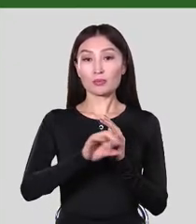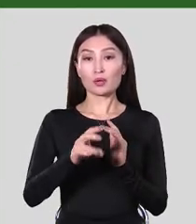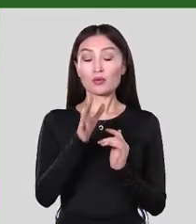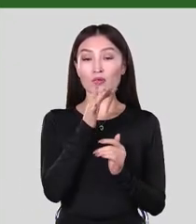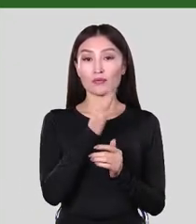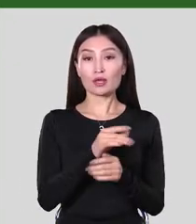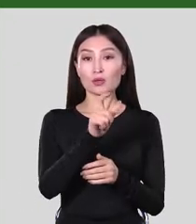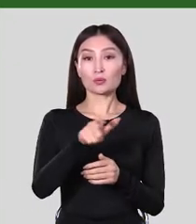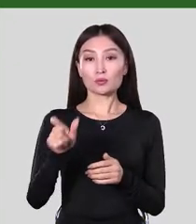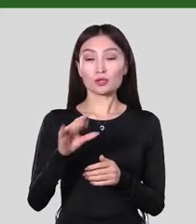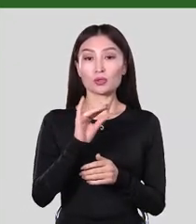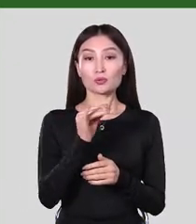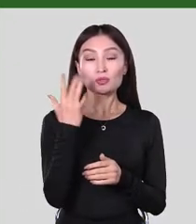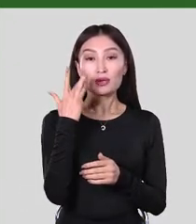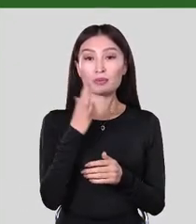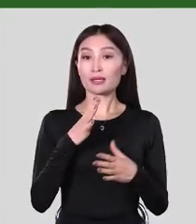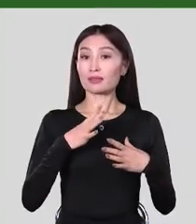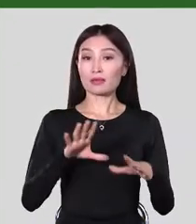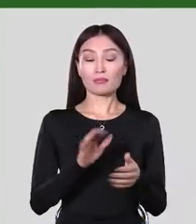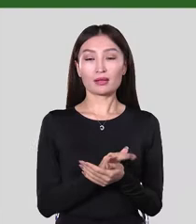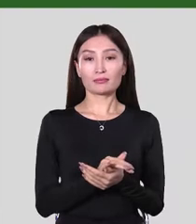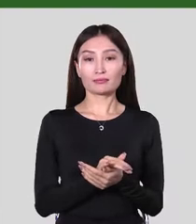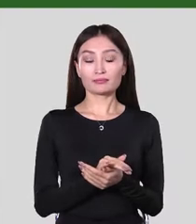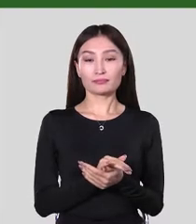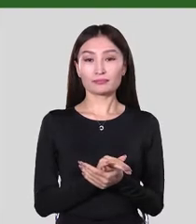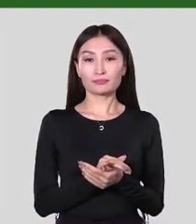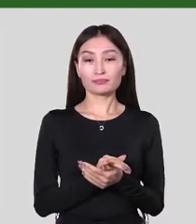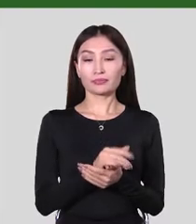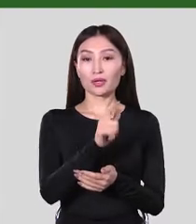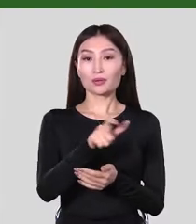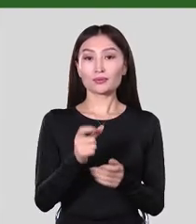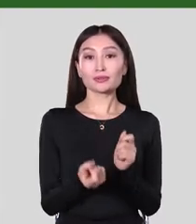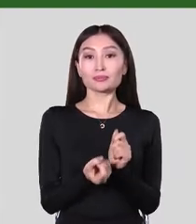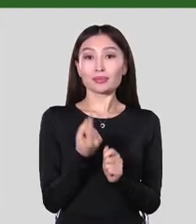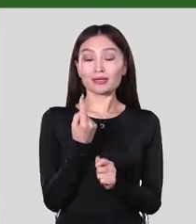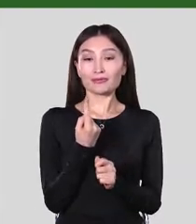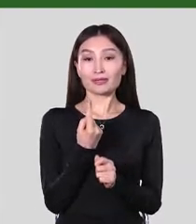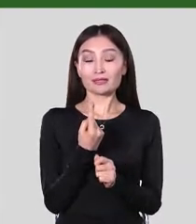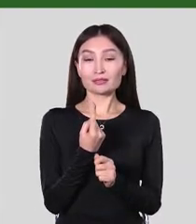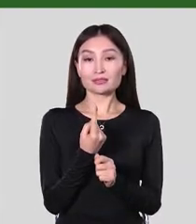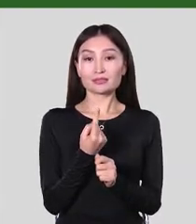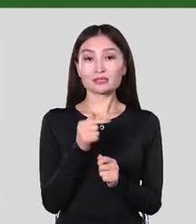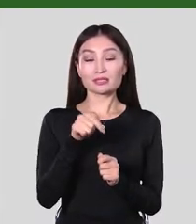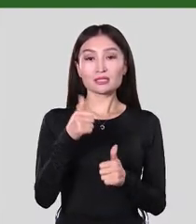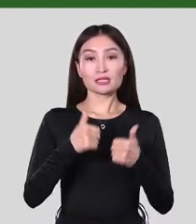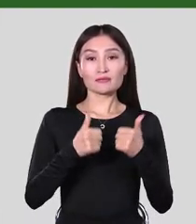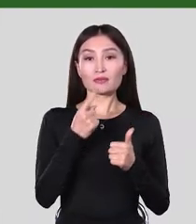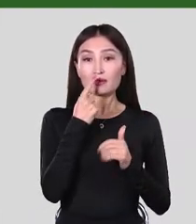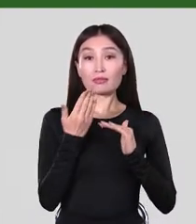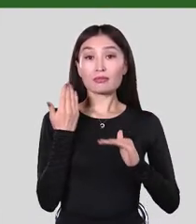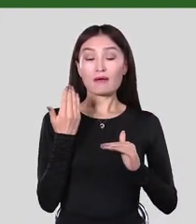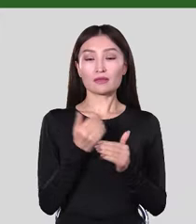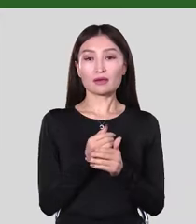лет людей в Южной Америке не было. Люди появились на этом материке сравнительно